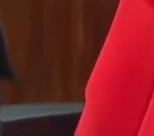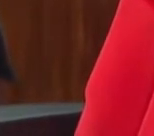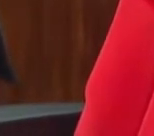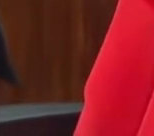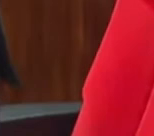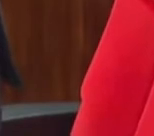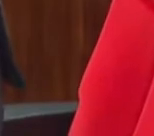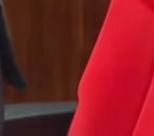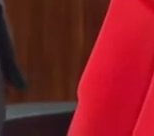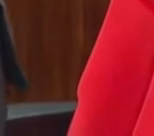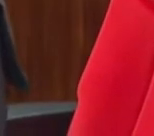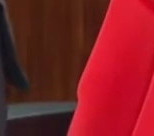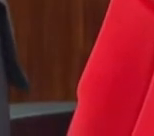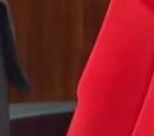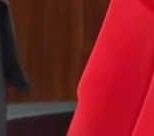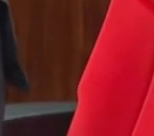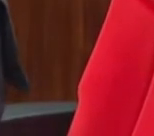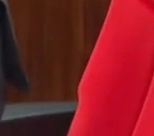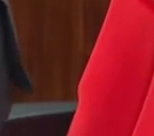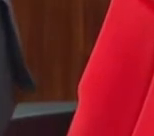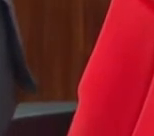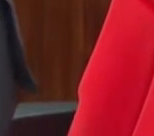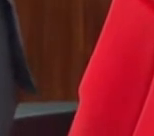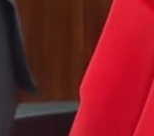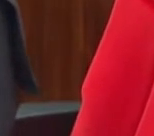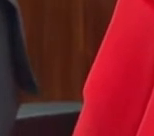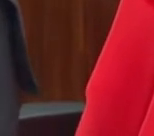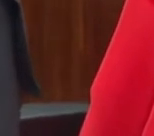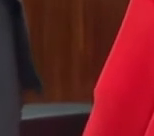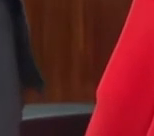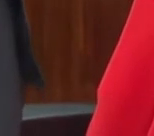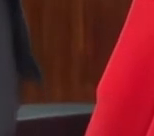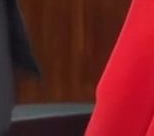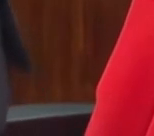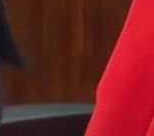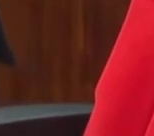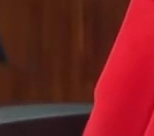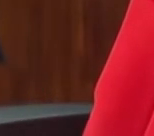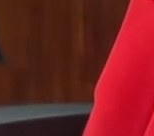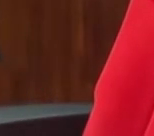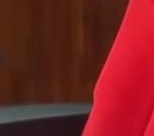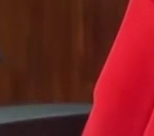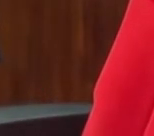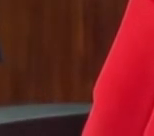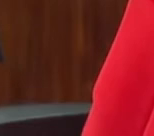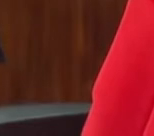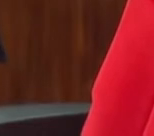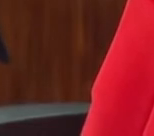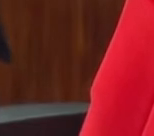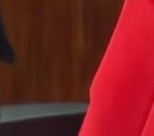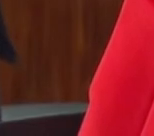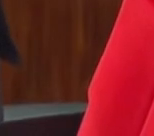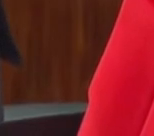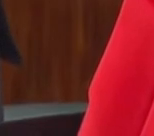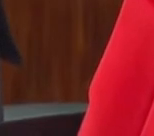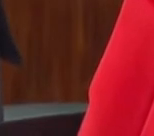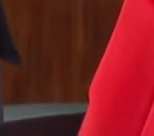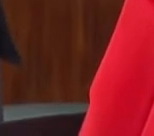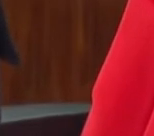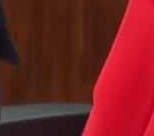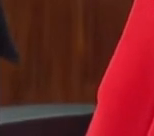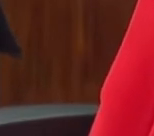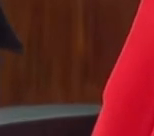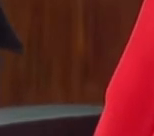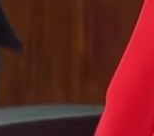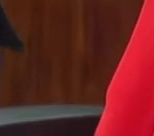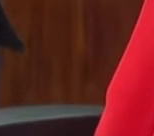faraja sana kwa wapiga kura wetu na Watanzania kwa ujumla. Kwa maana hiyo nichukue nafasi hii sasa kumpongeza mwenye mamlaka